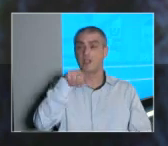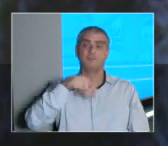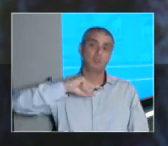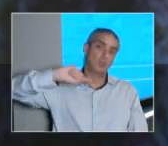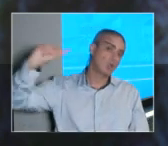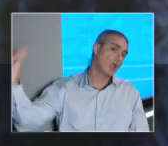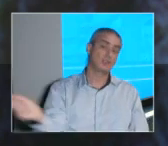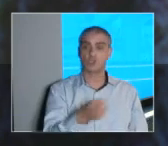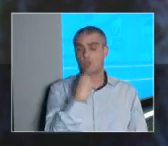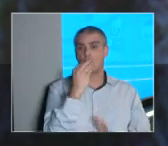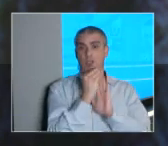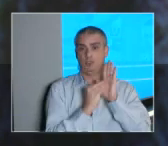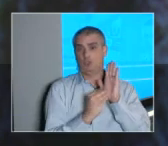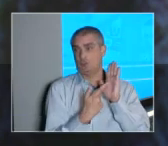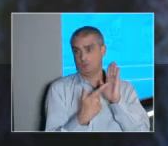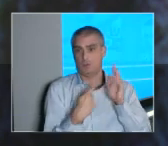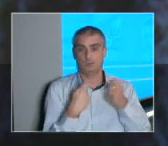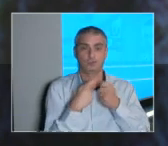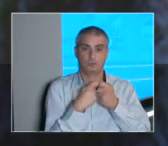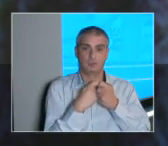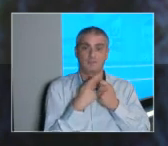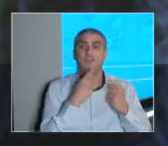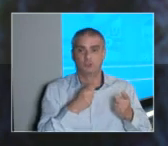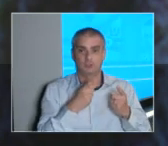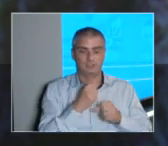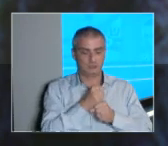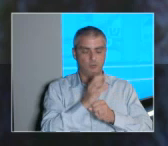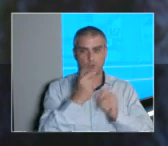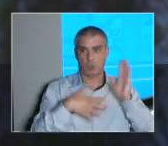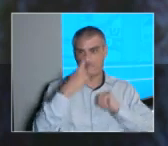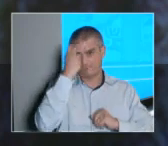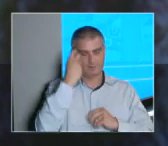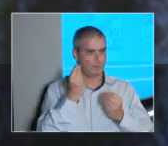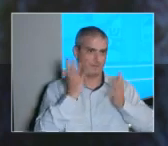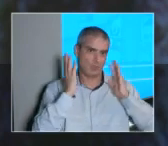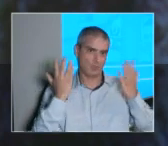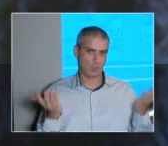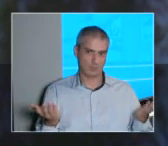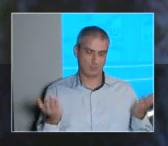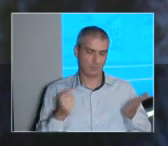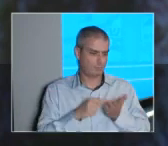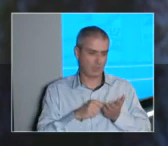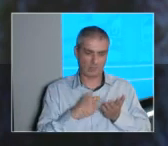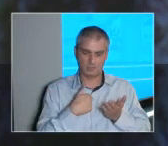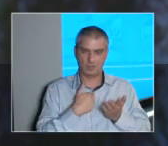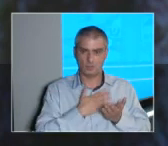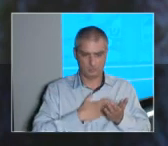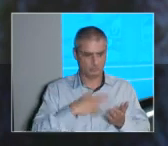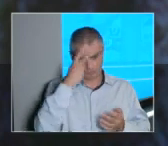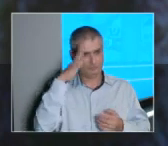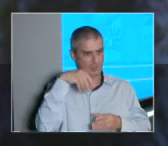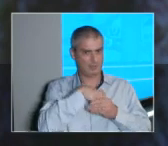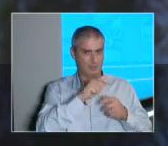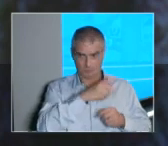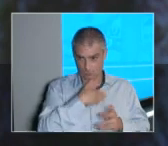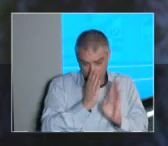הרשימה את כל הרשימה המשותפת, שהיא בעצם הייצוג של מירב הערבים, זה דבר נורא. נורא כי אנחנו רוצים שהערבים יהיו בכנסת, אתה רוצה